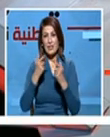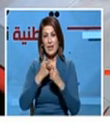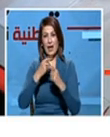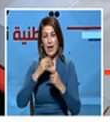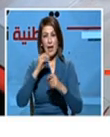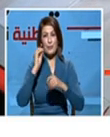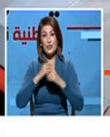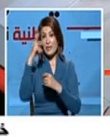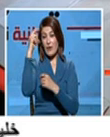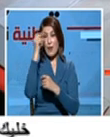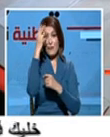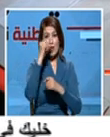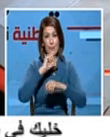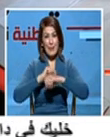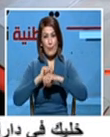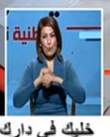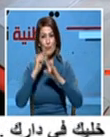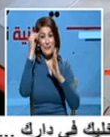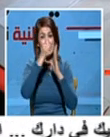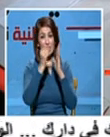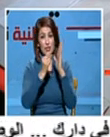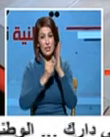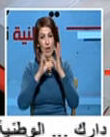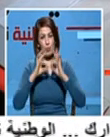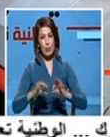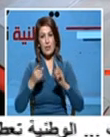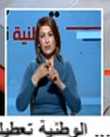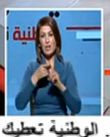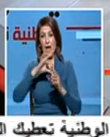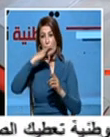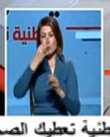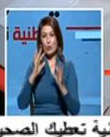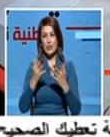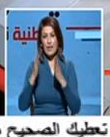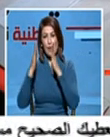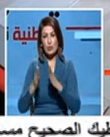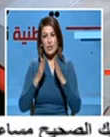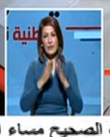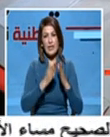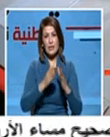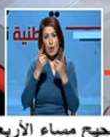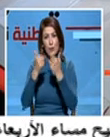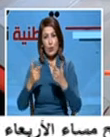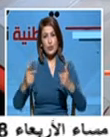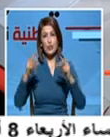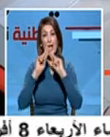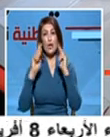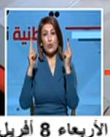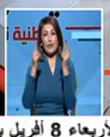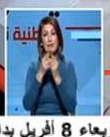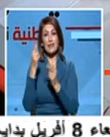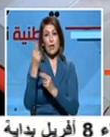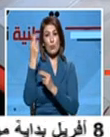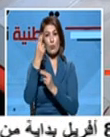هذه وباش نقول لك اللي في المستشفيات مثلا مستشفيات الجامعية كما اليوم